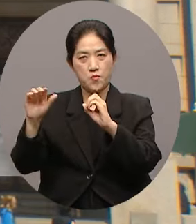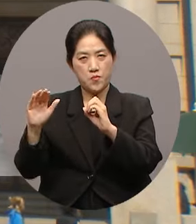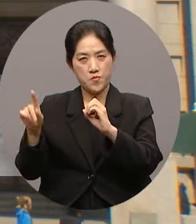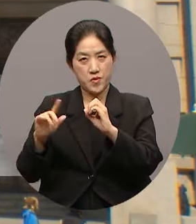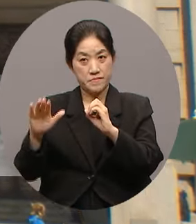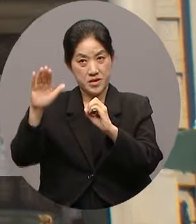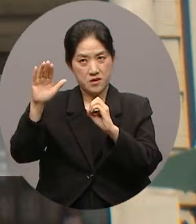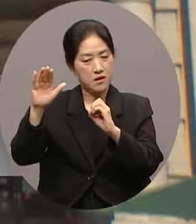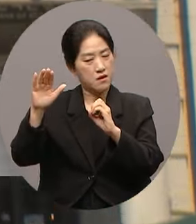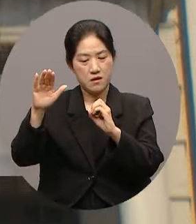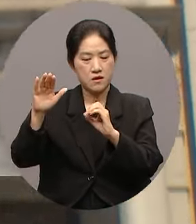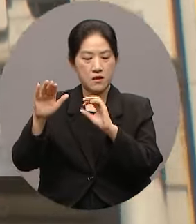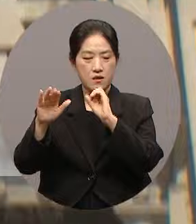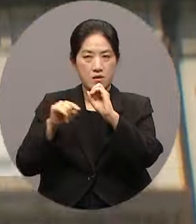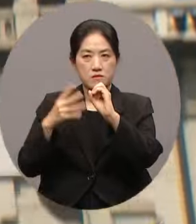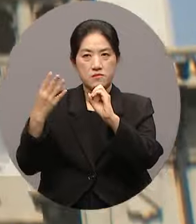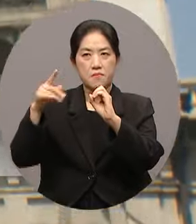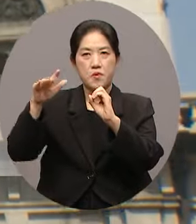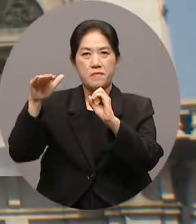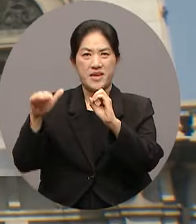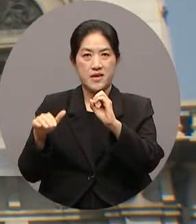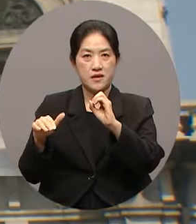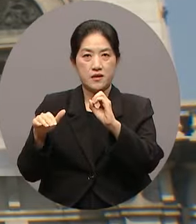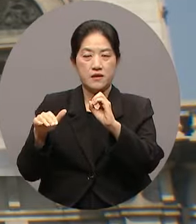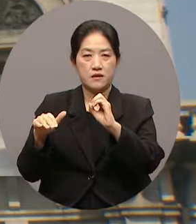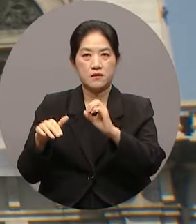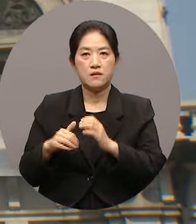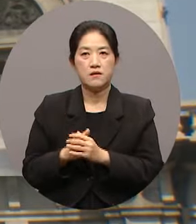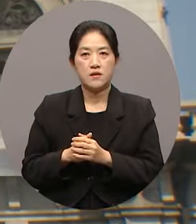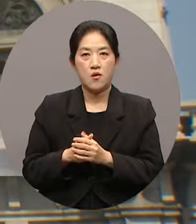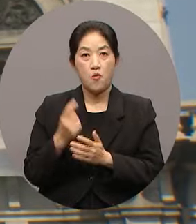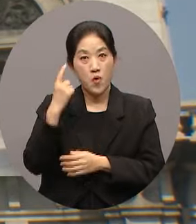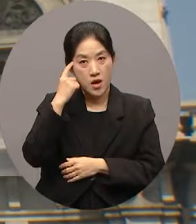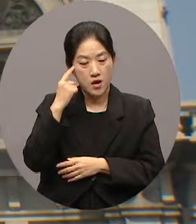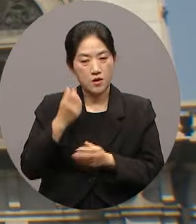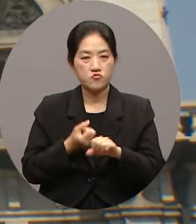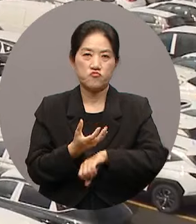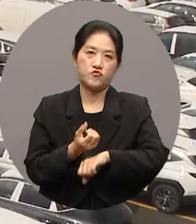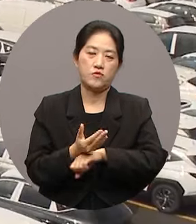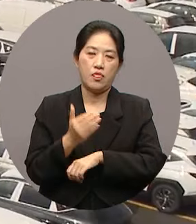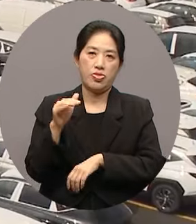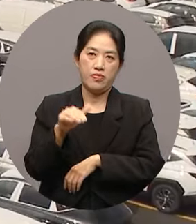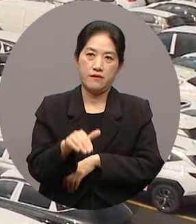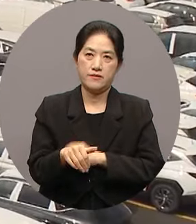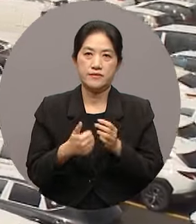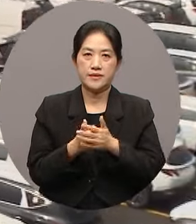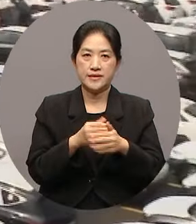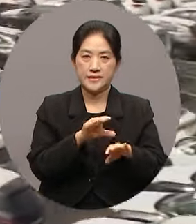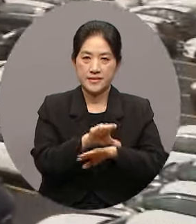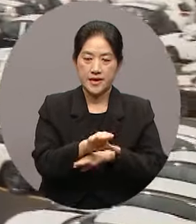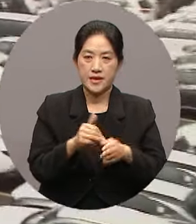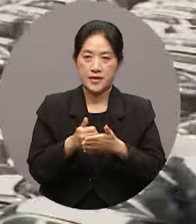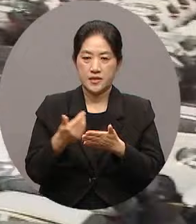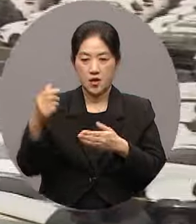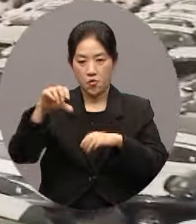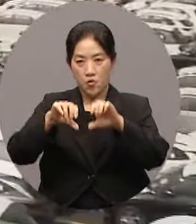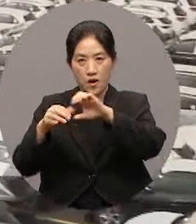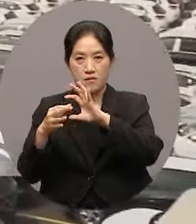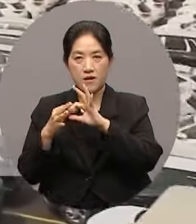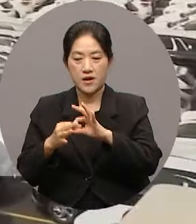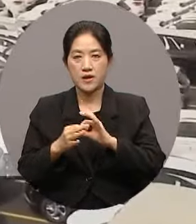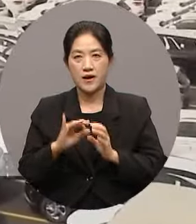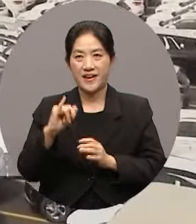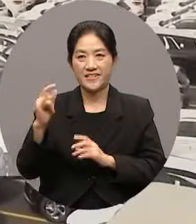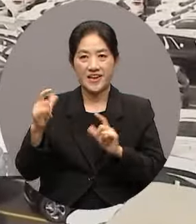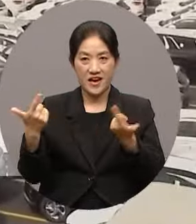0.5%보다 0.4%포인트 낮은 수준입니다. 원인은 수출이었습니다. 자동차와 화학제품 등 비-IT